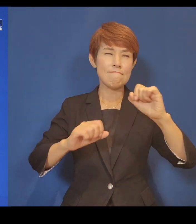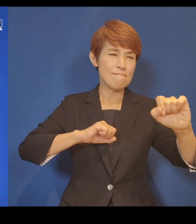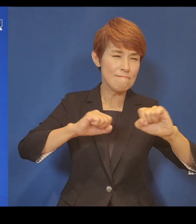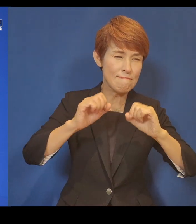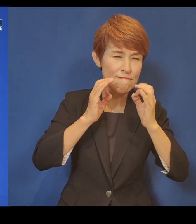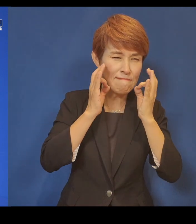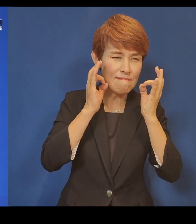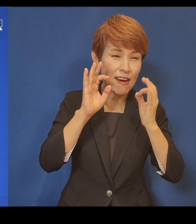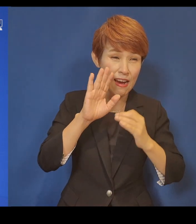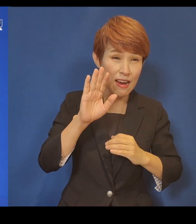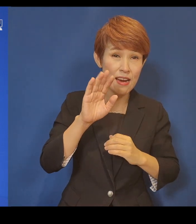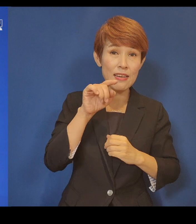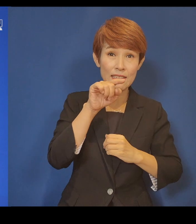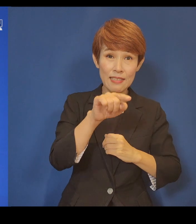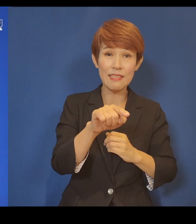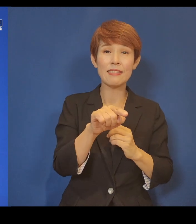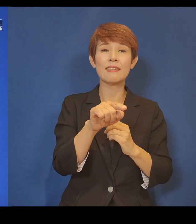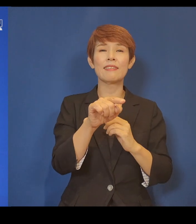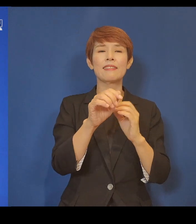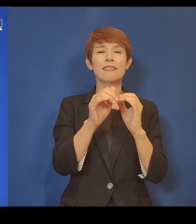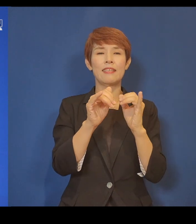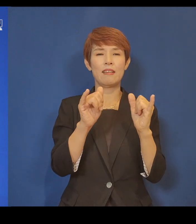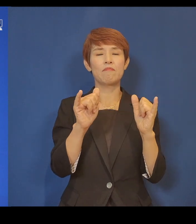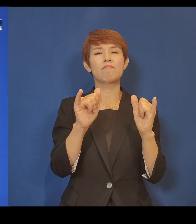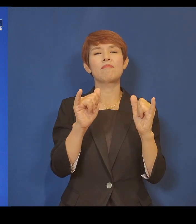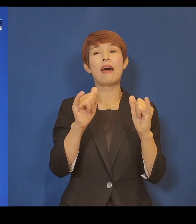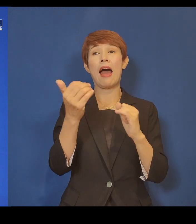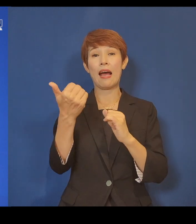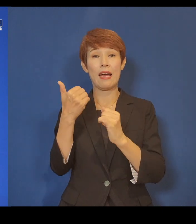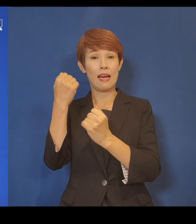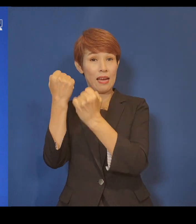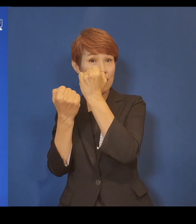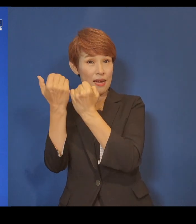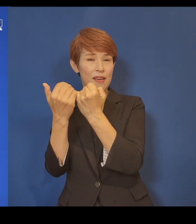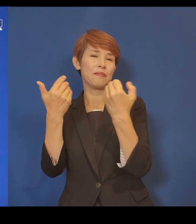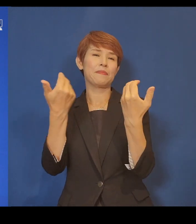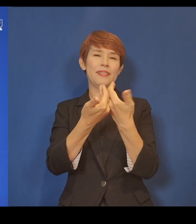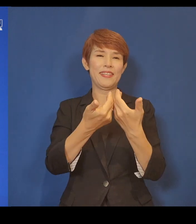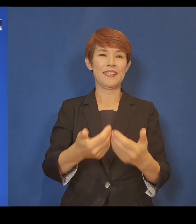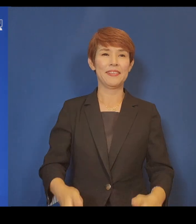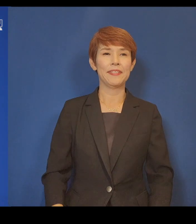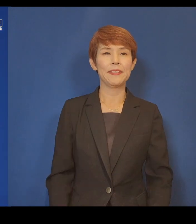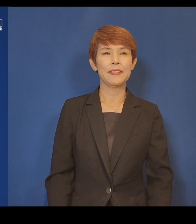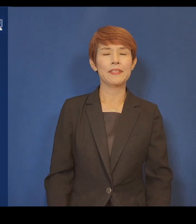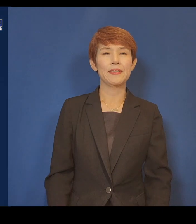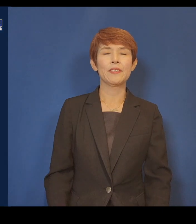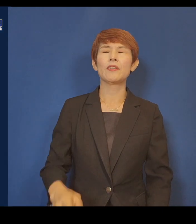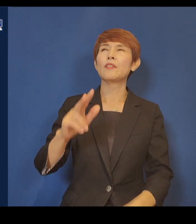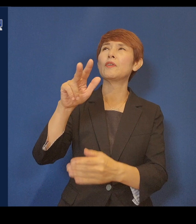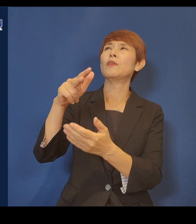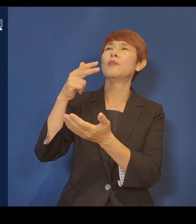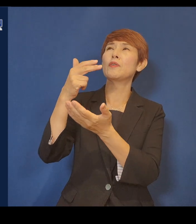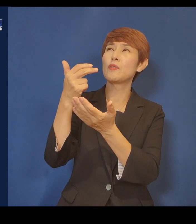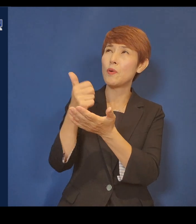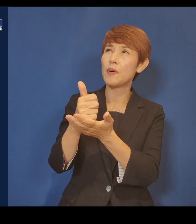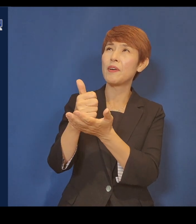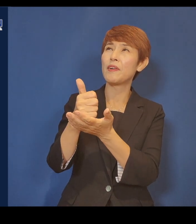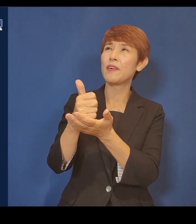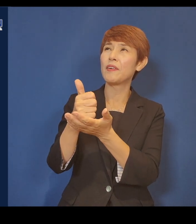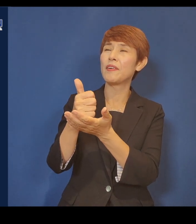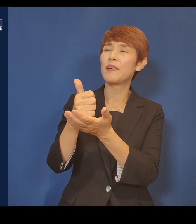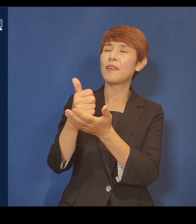하려고 힘쓰지 않는 그 사람은 정반대의 현상이 나타나요. 볼까요?